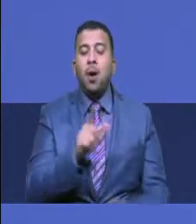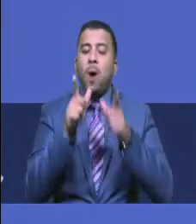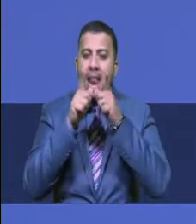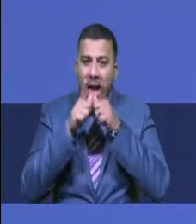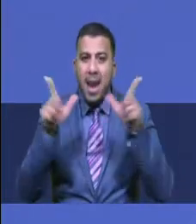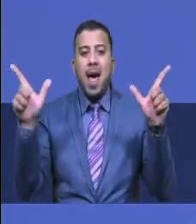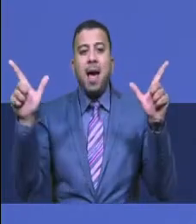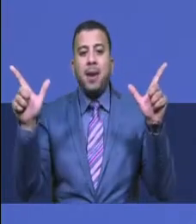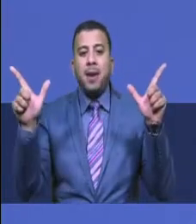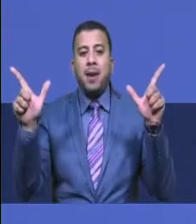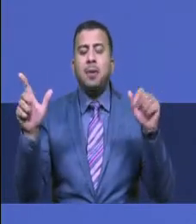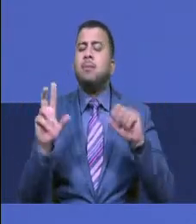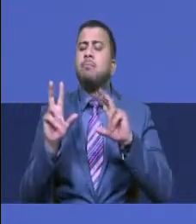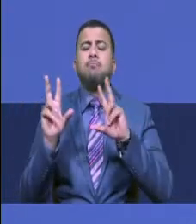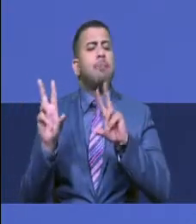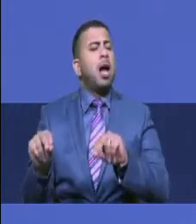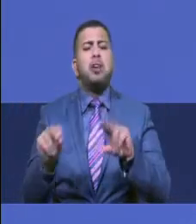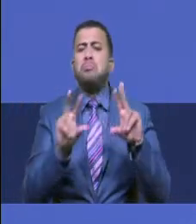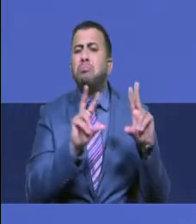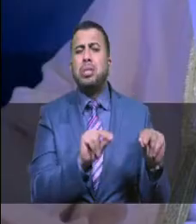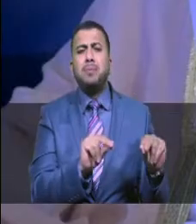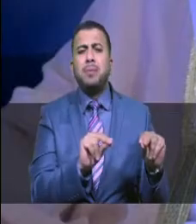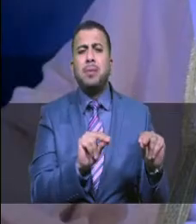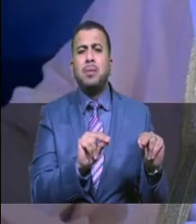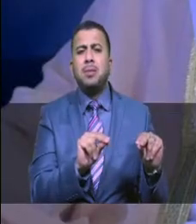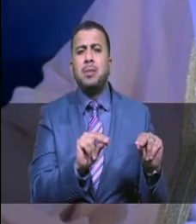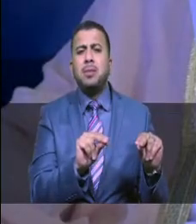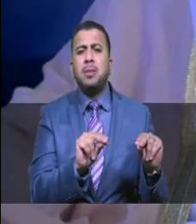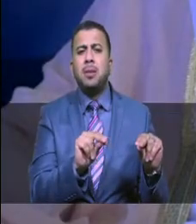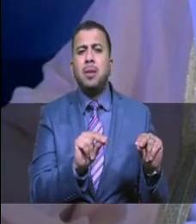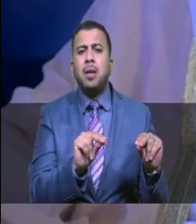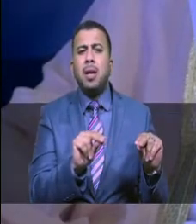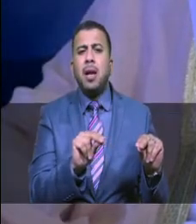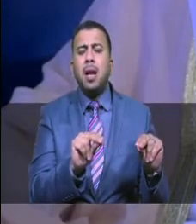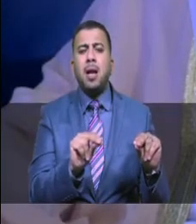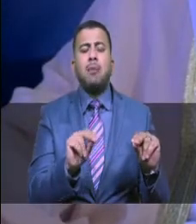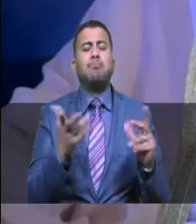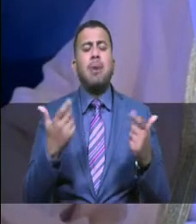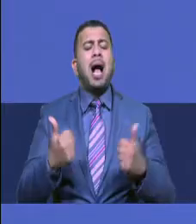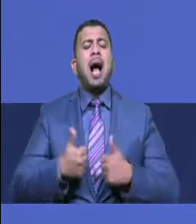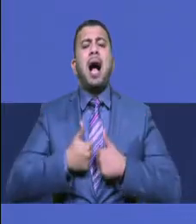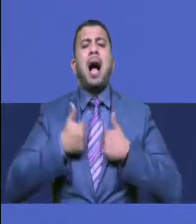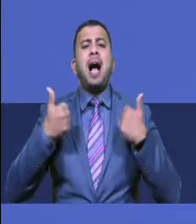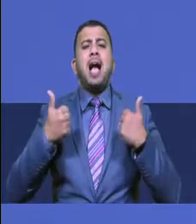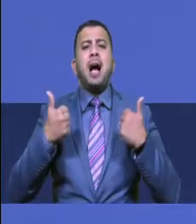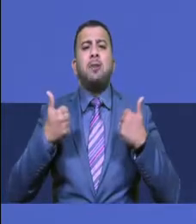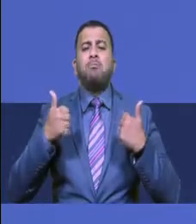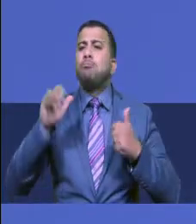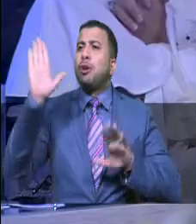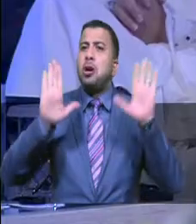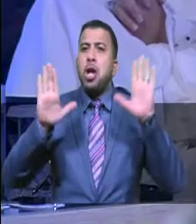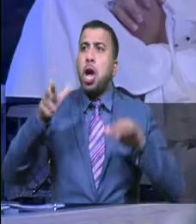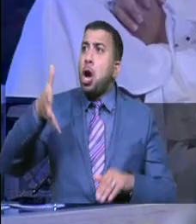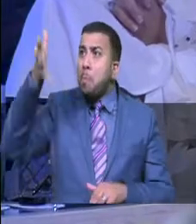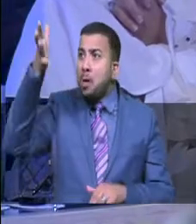والإعلان كأنهم في الحياة اليومية للكبار.